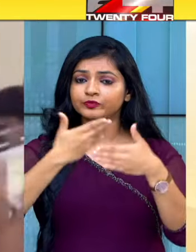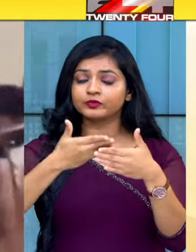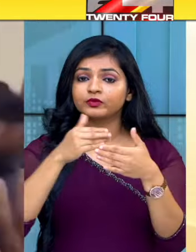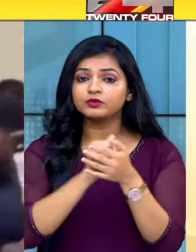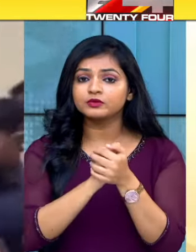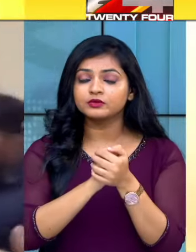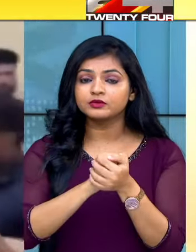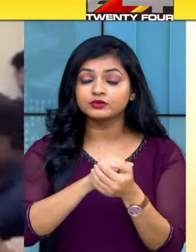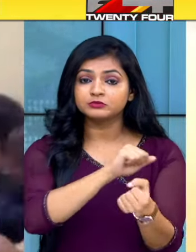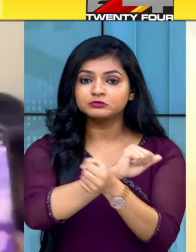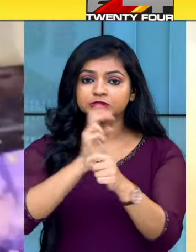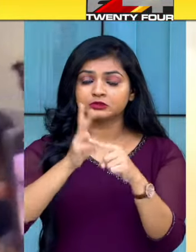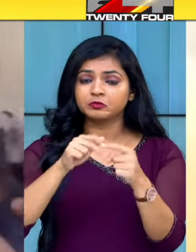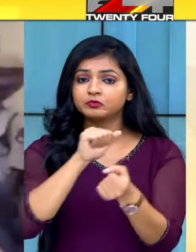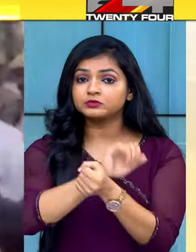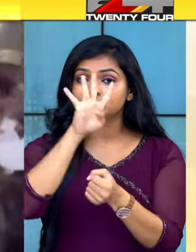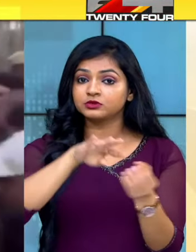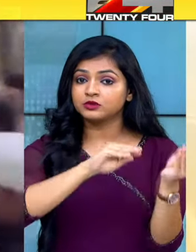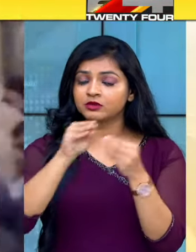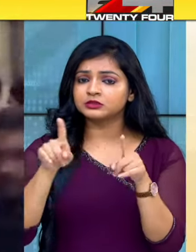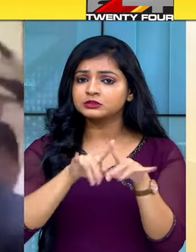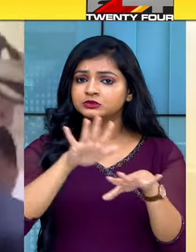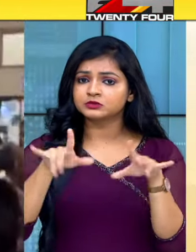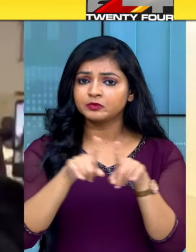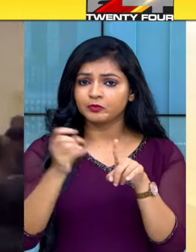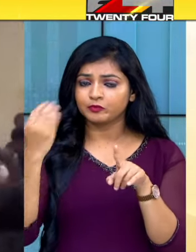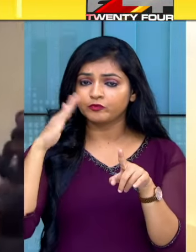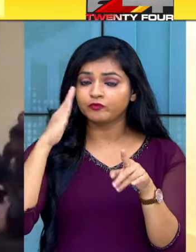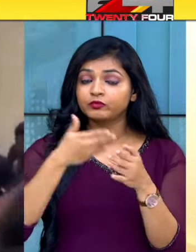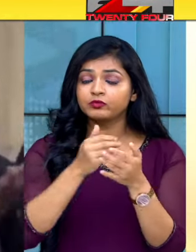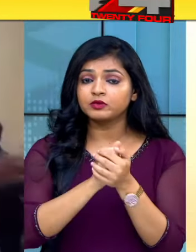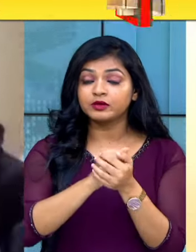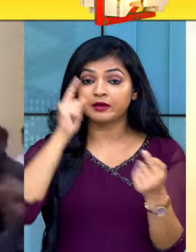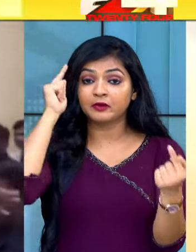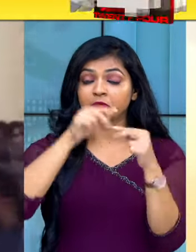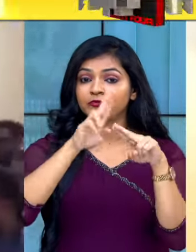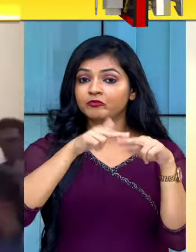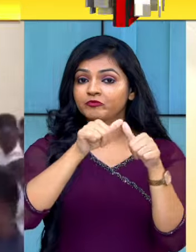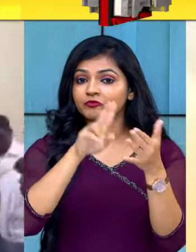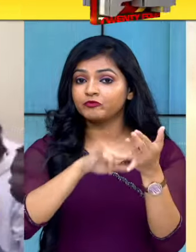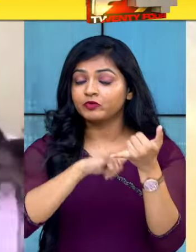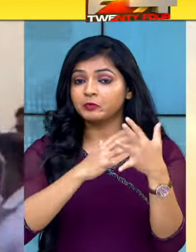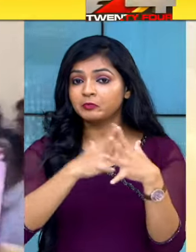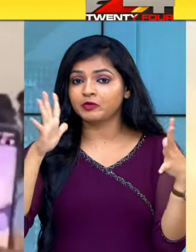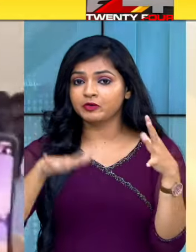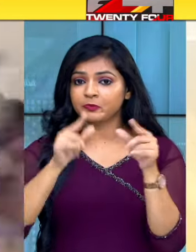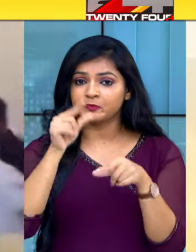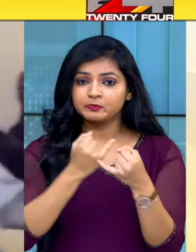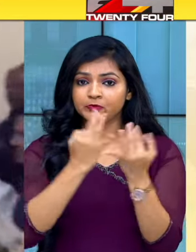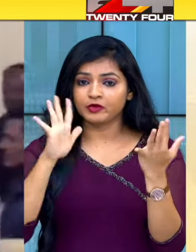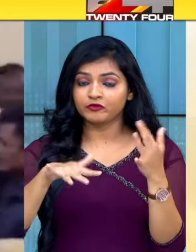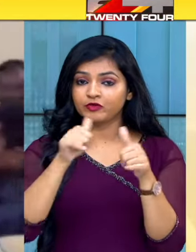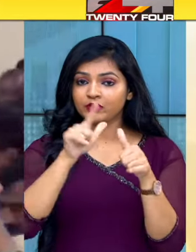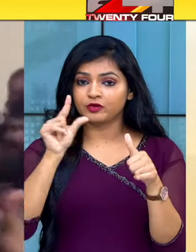പ്രത്യേകിച്ചും റിമാൻഡിലായി നടൻ ജയിലിലേക്ക് പോകേണ്ട ഒരു സാഹചര്യം എന്നൊക്കെ ഉണ്ടാകുമ്പോൾ നിരവധി ആരാധക വൃന്ദമുള്ള ഒരു നടൻ കൂടിയാണ് അല്ലു അർജുൻ. അപ്പോൾ ആ